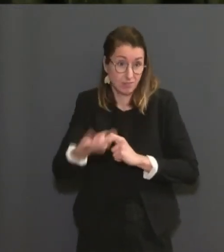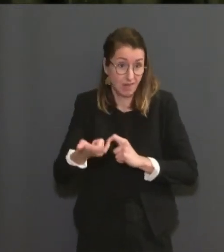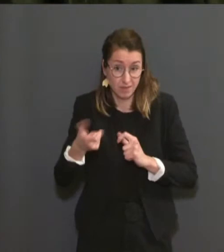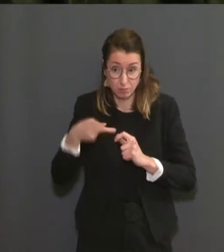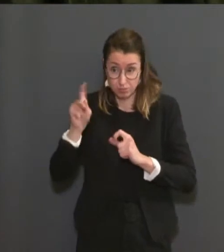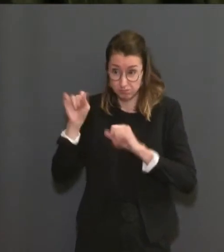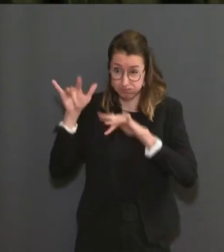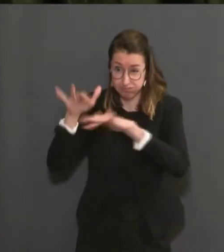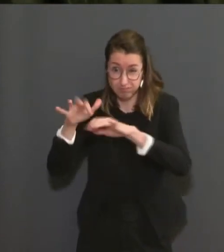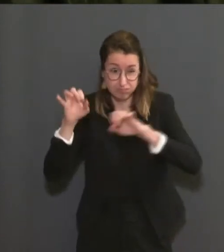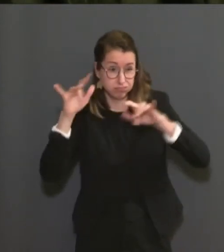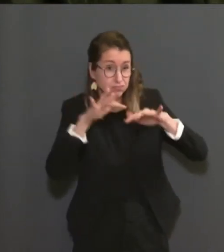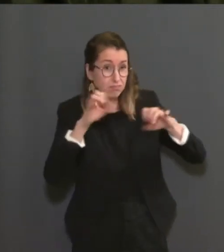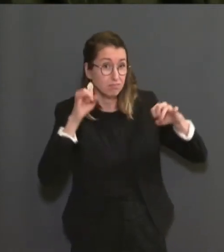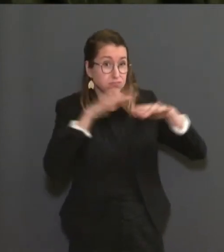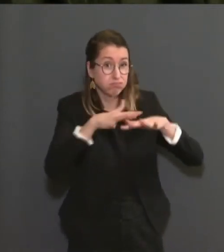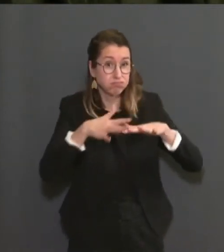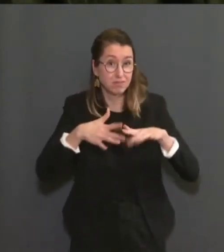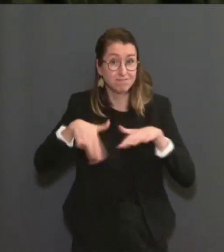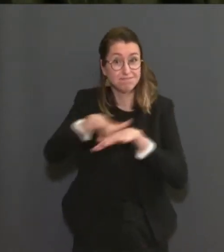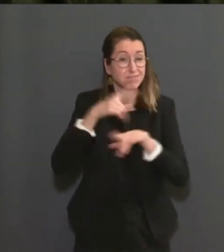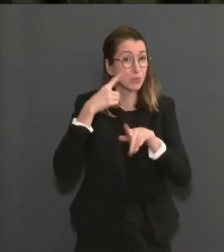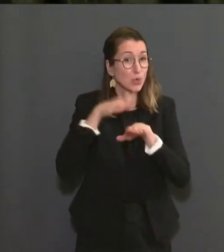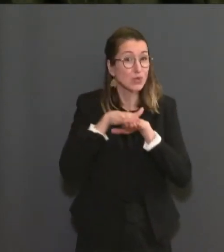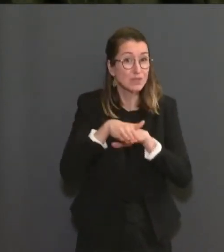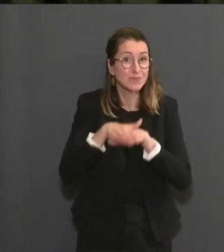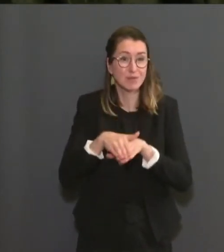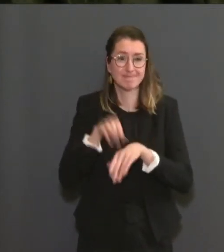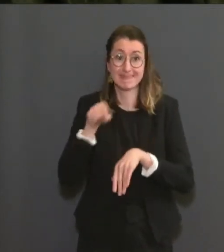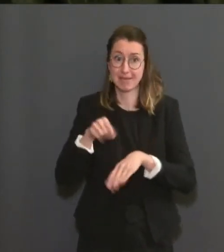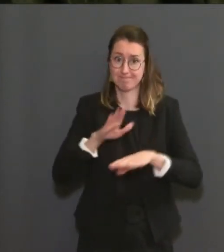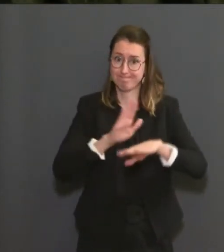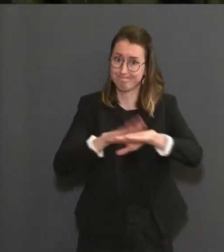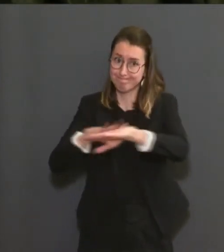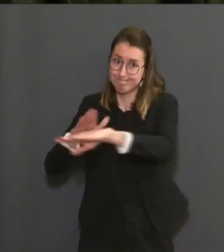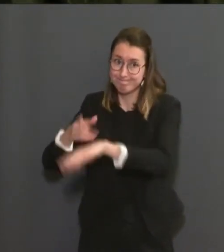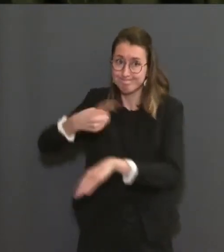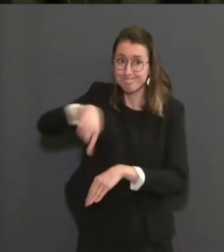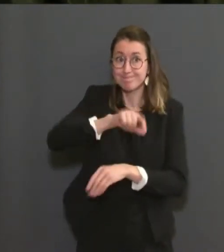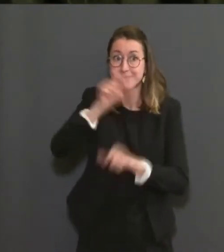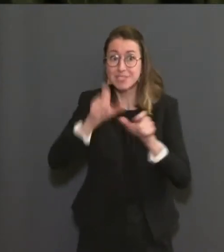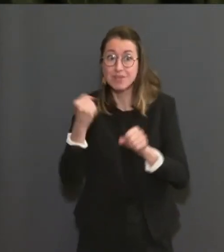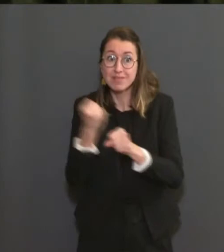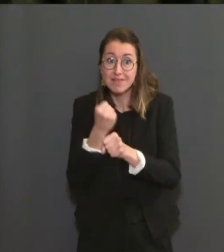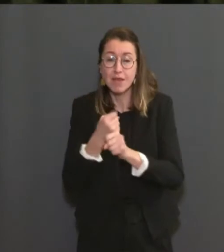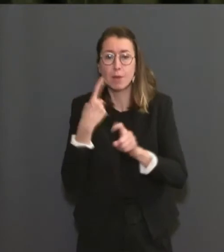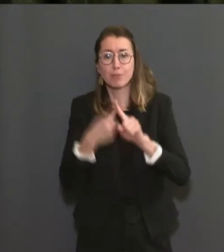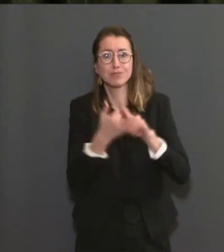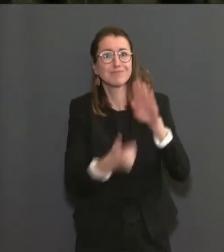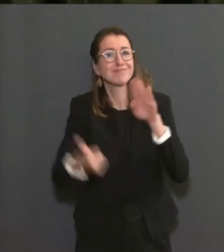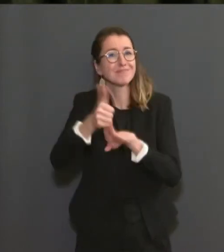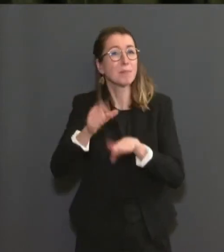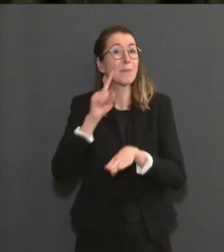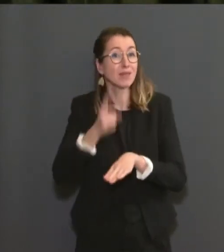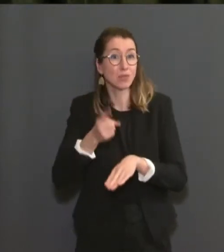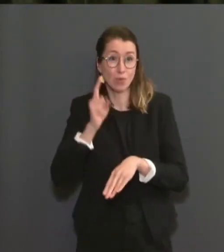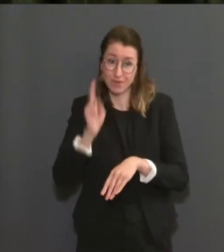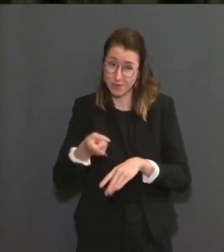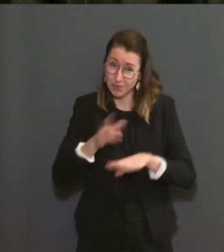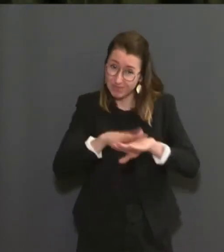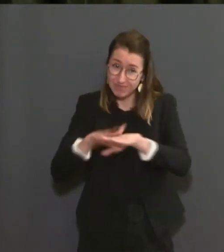strictement les règles concernant le télétravail, notamment pour ne pas peser sur la fréquentation des transports en